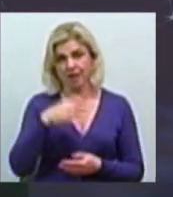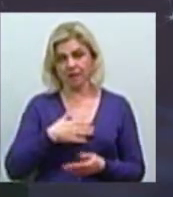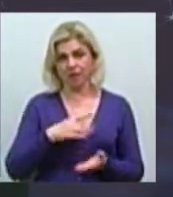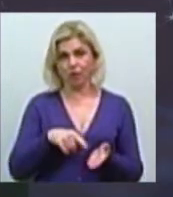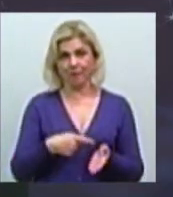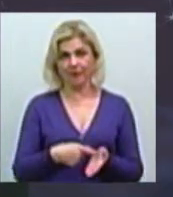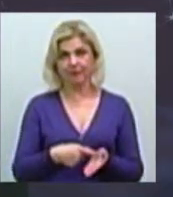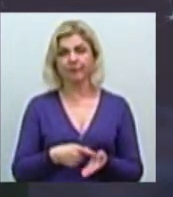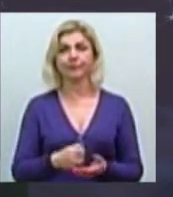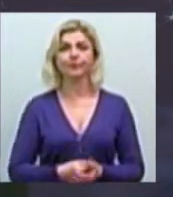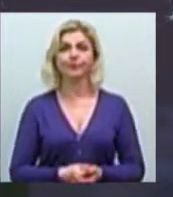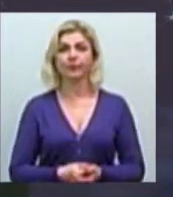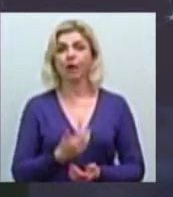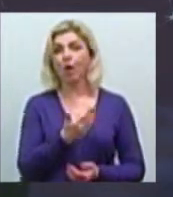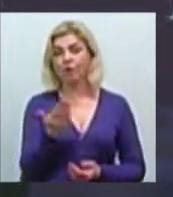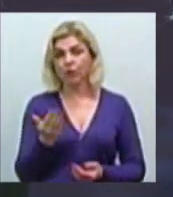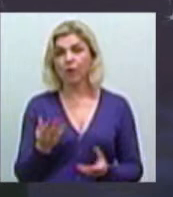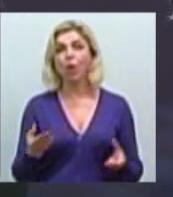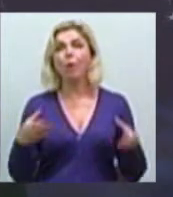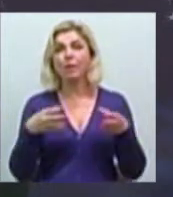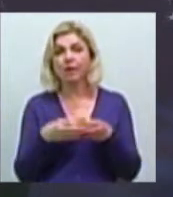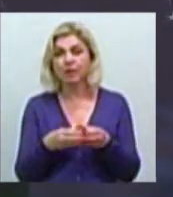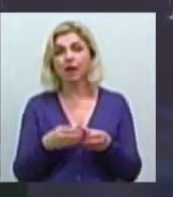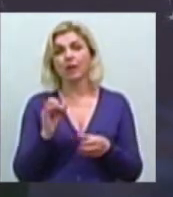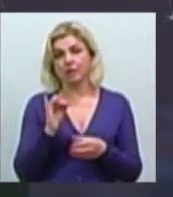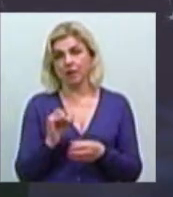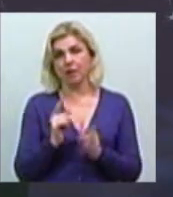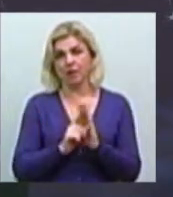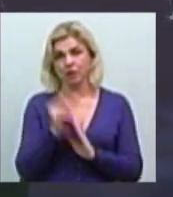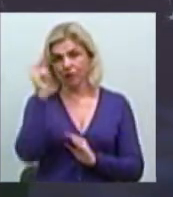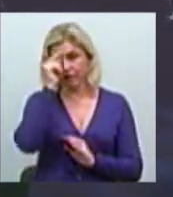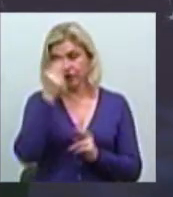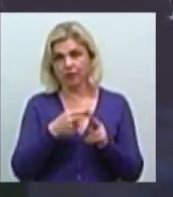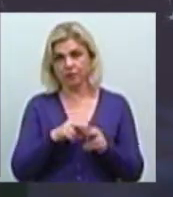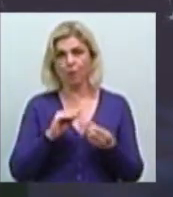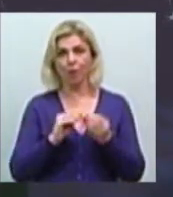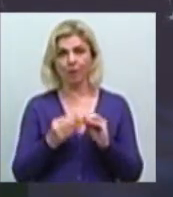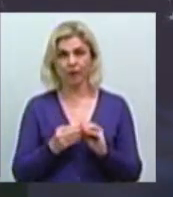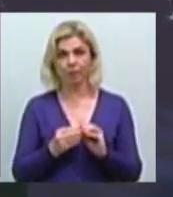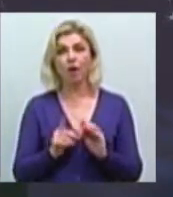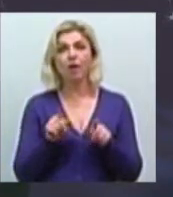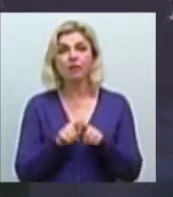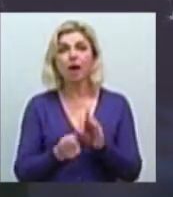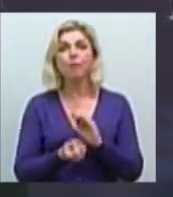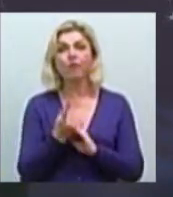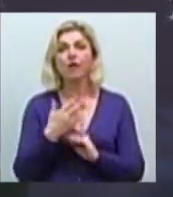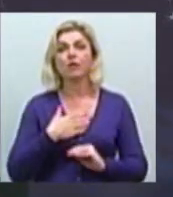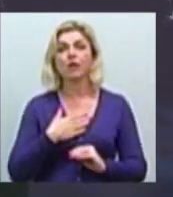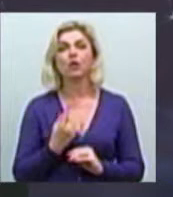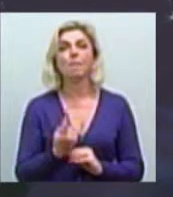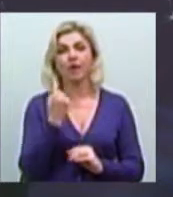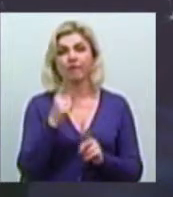місті. І, тобто вони об'єднались і почали вивчати цю проблему. Так народилось наше перше